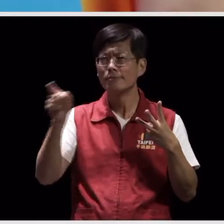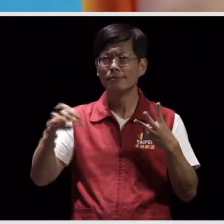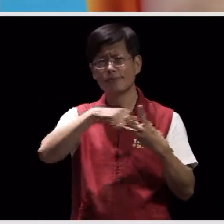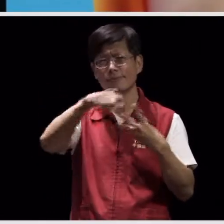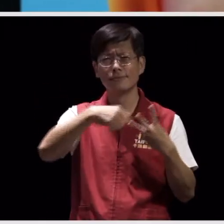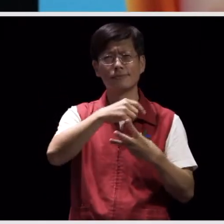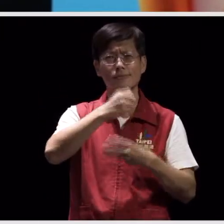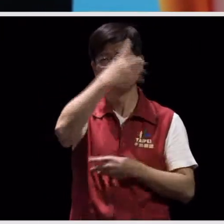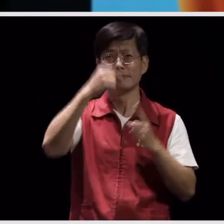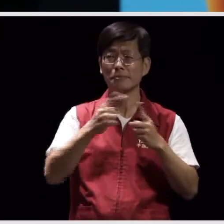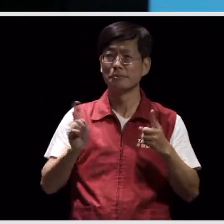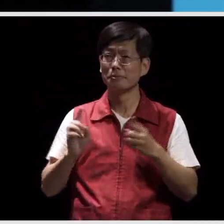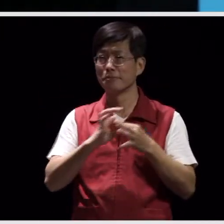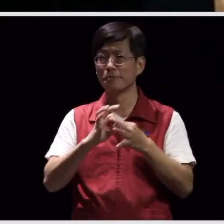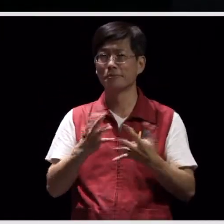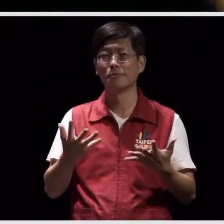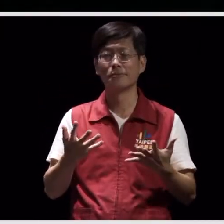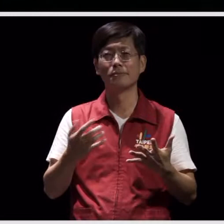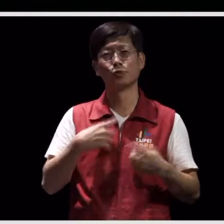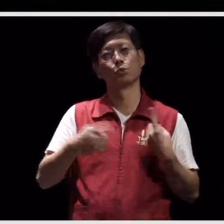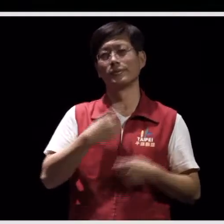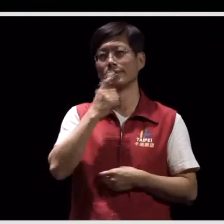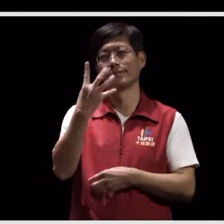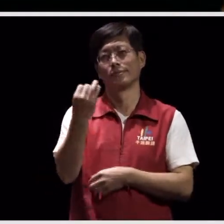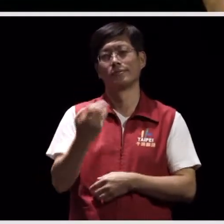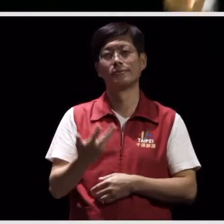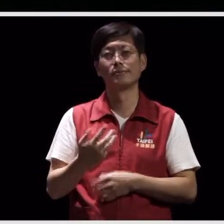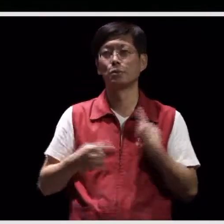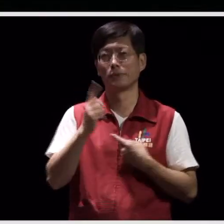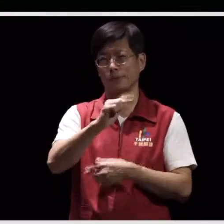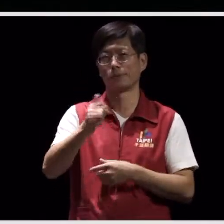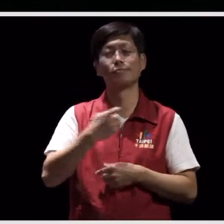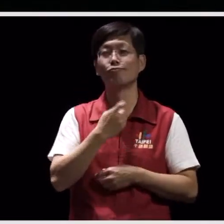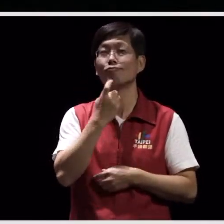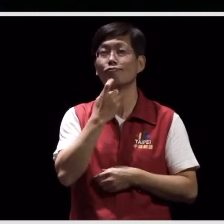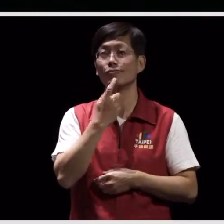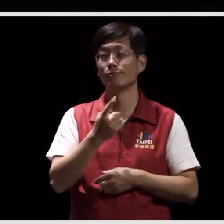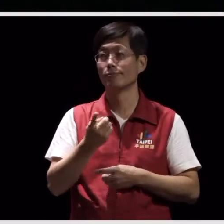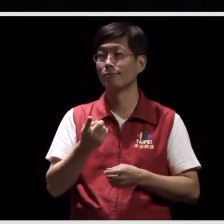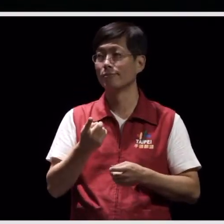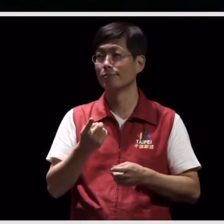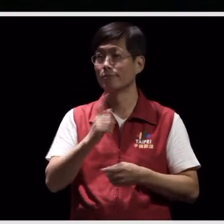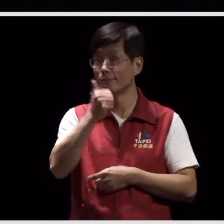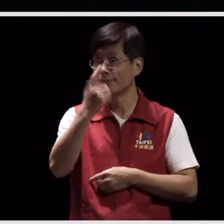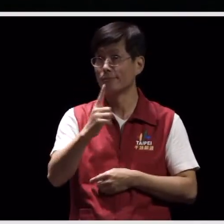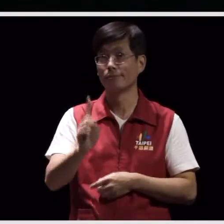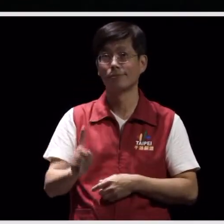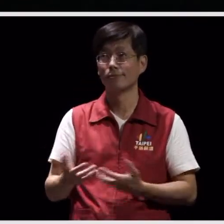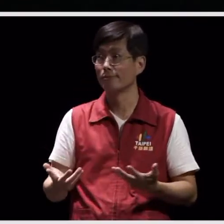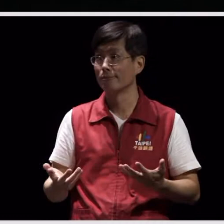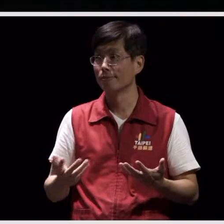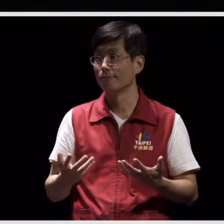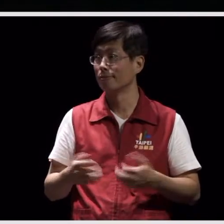三个英国年轻人跟这台计程车有什么关系？随便猜一个数字，或者随便一个东西。51是什么东西？随便